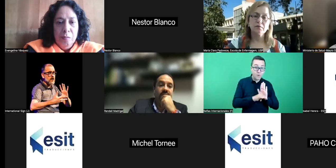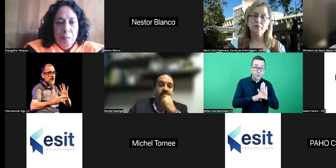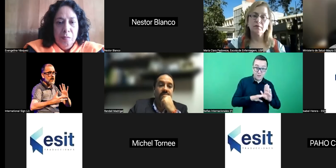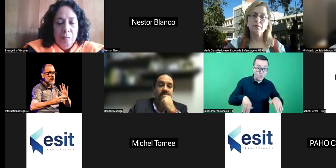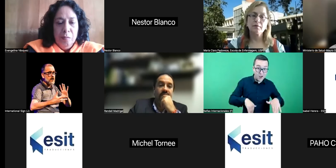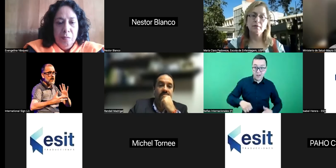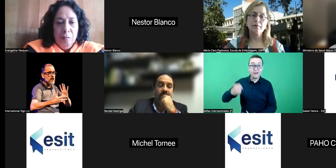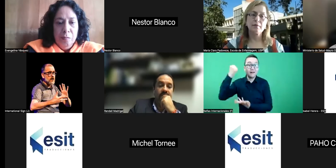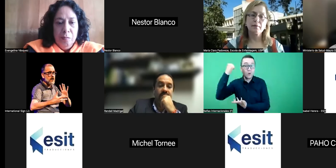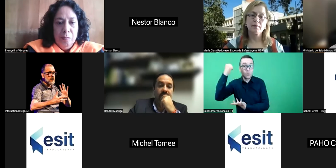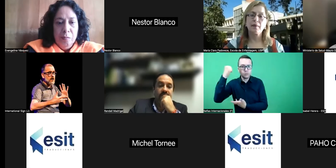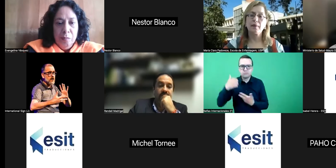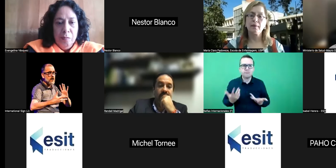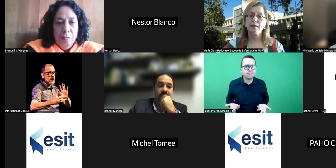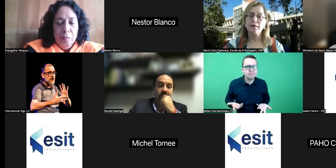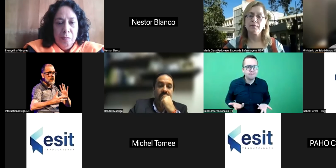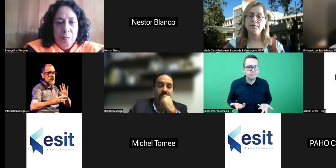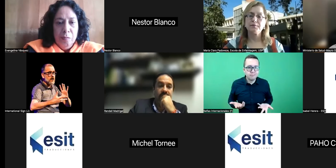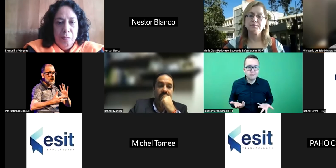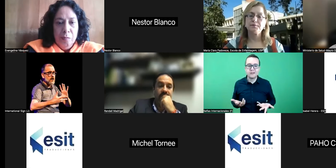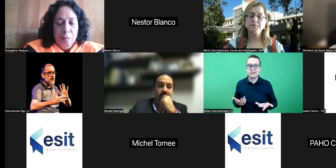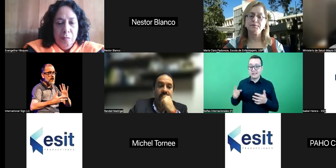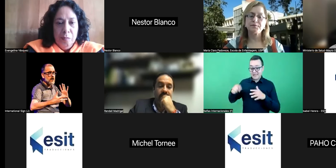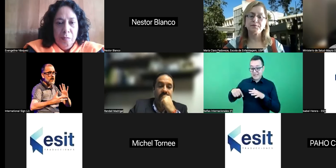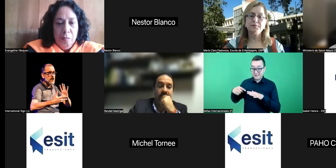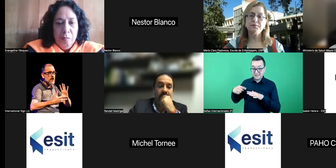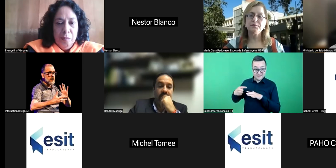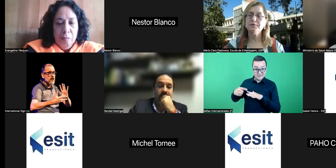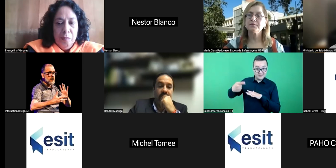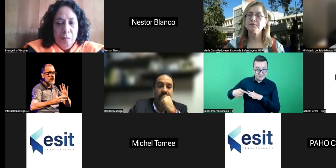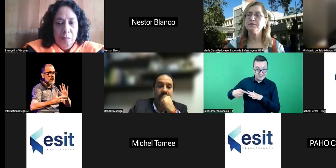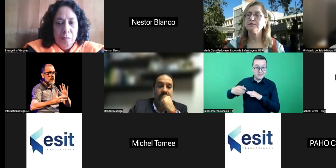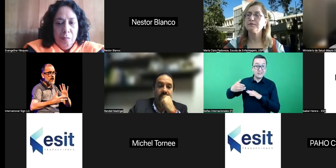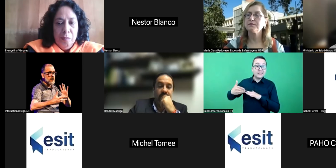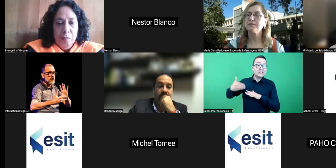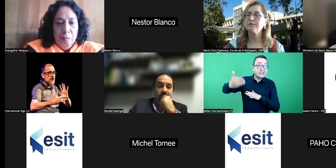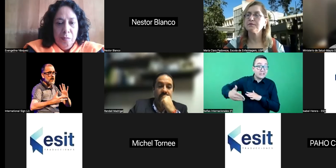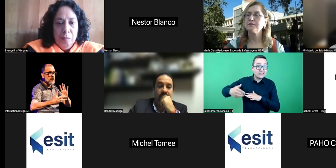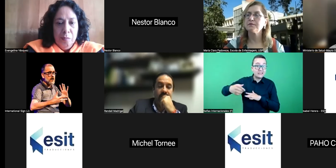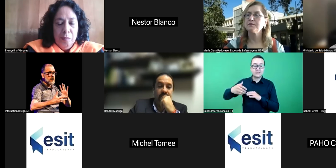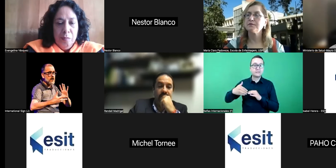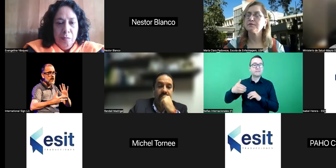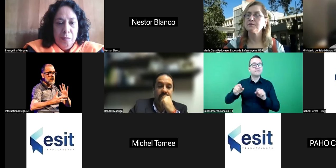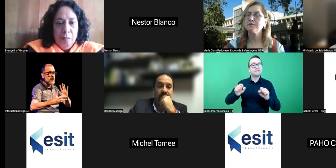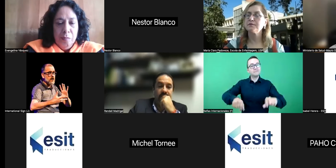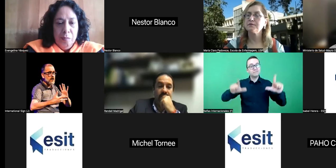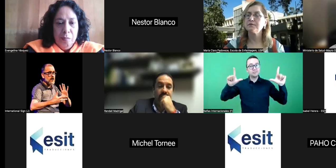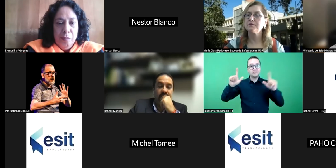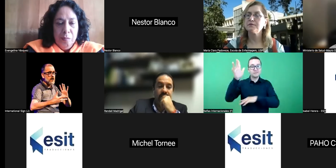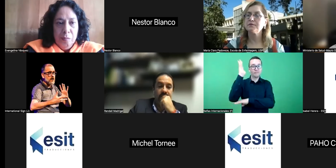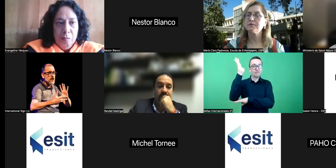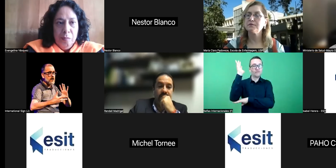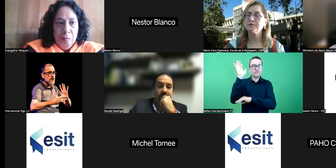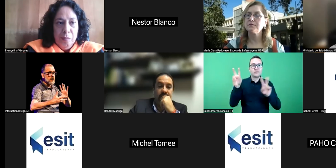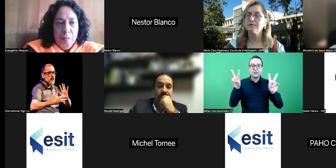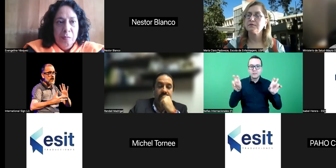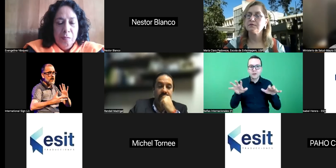cela n'est possible. Et après ce webinaire, on va aborder un des aspects centraux, à savoir